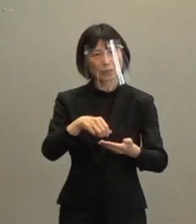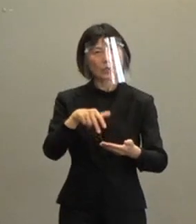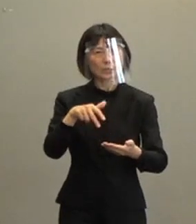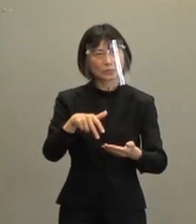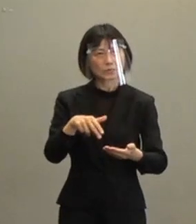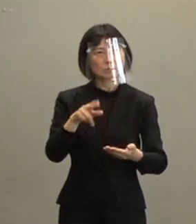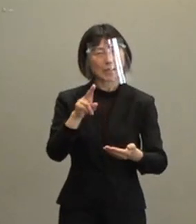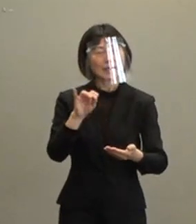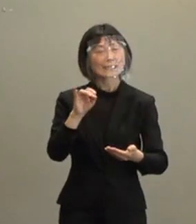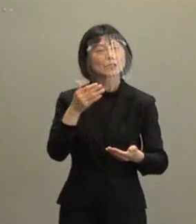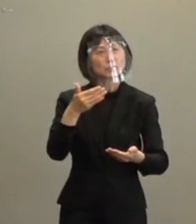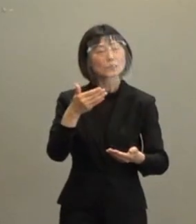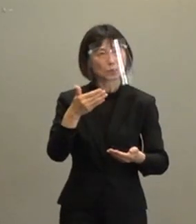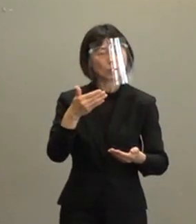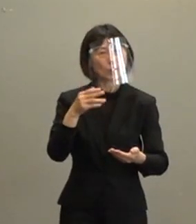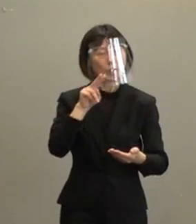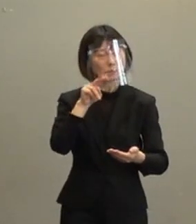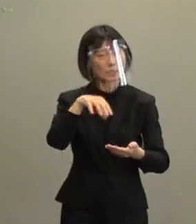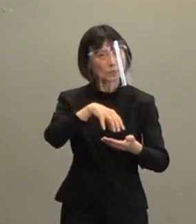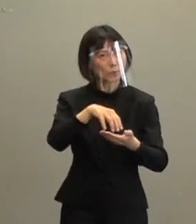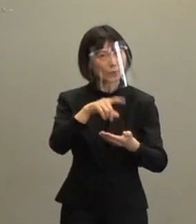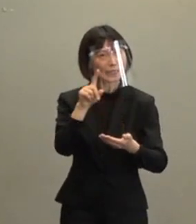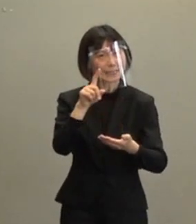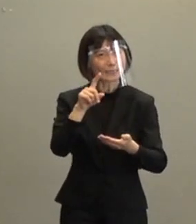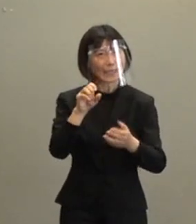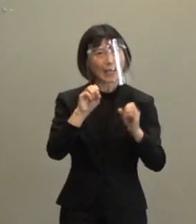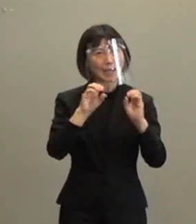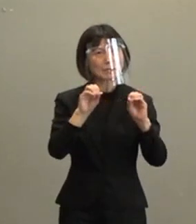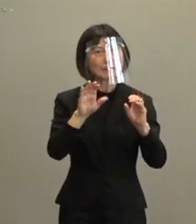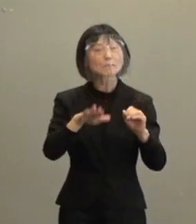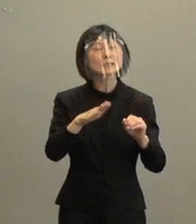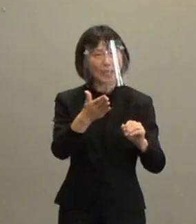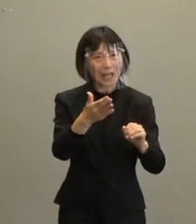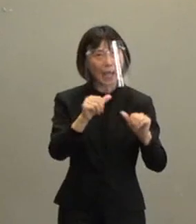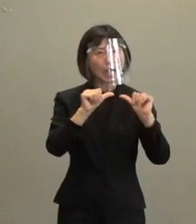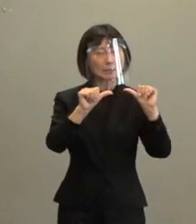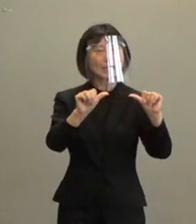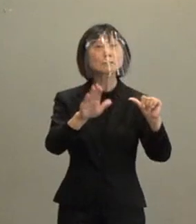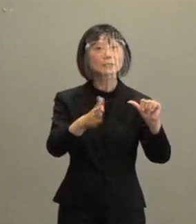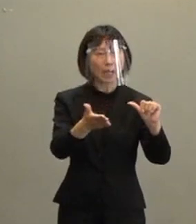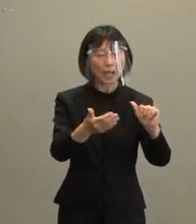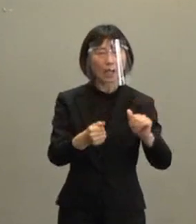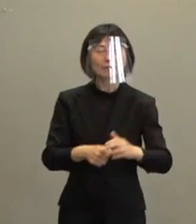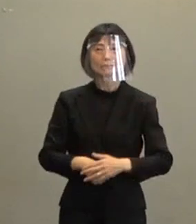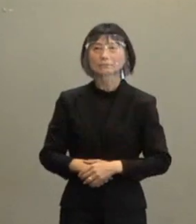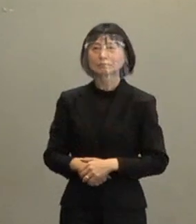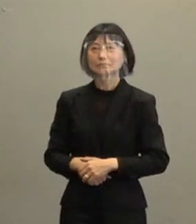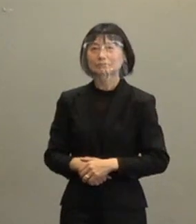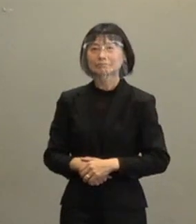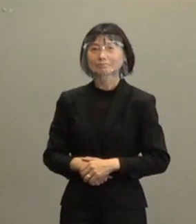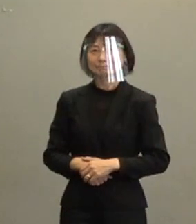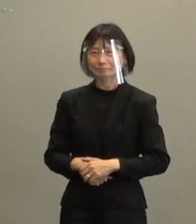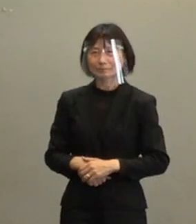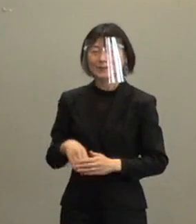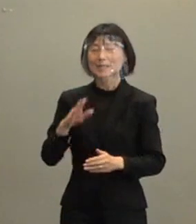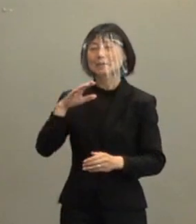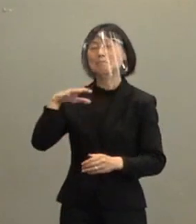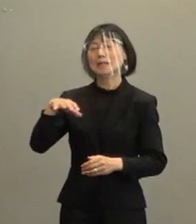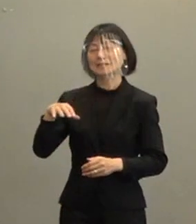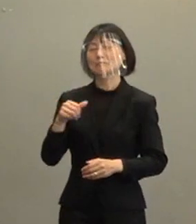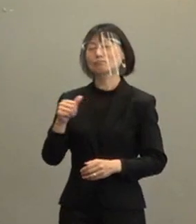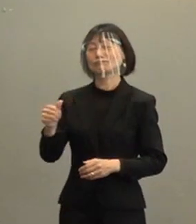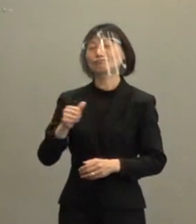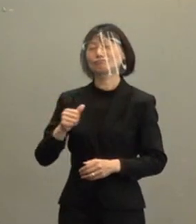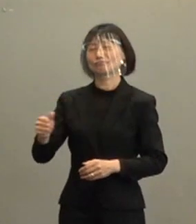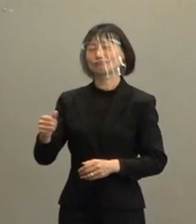だよ、スパニアの見どころだよっていうようなのをなんかアピールするようなものですか。 多分その、僕も現場何回も行ったこと